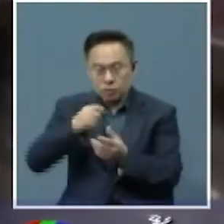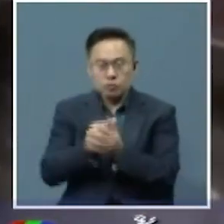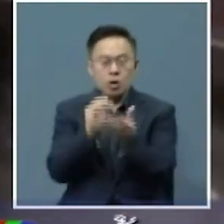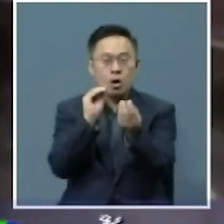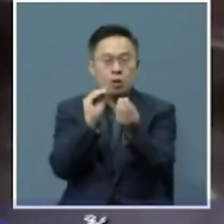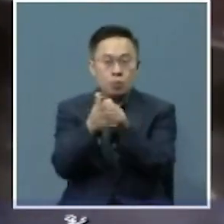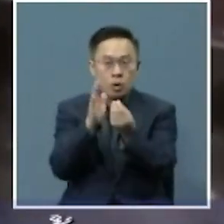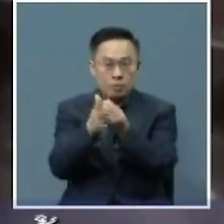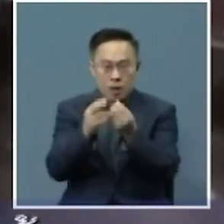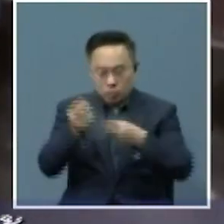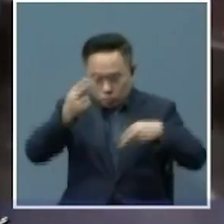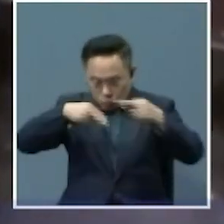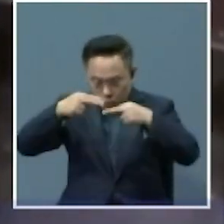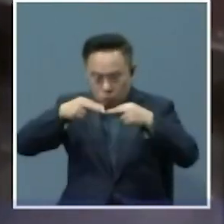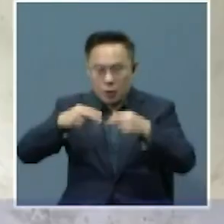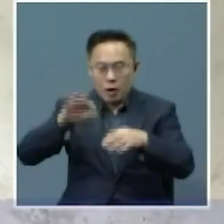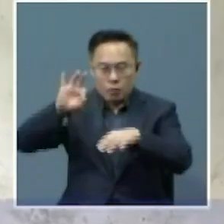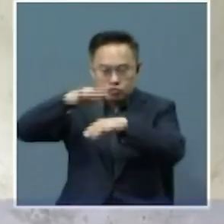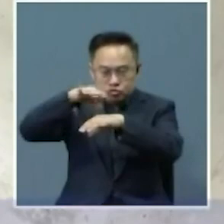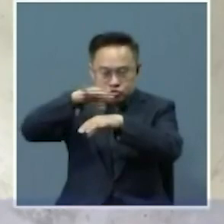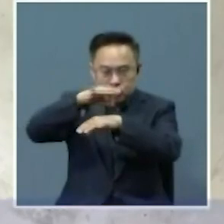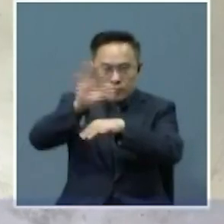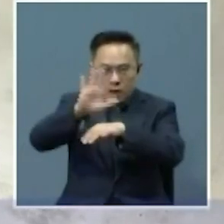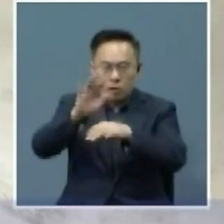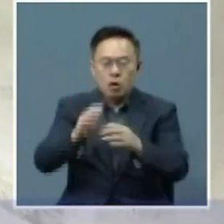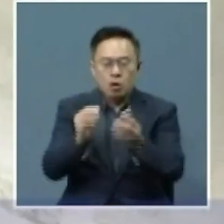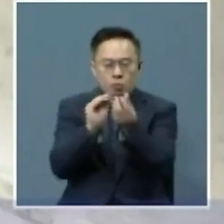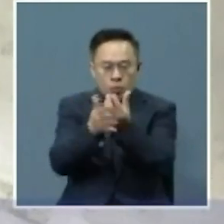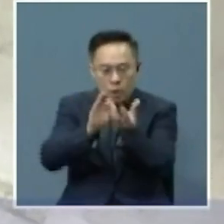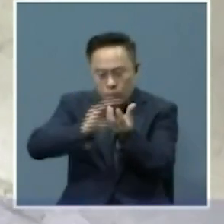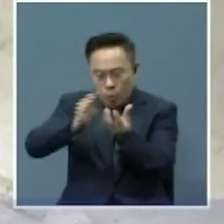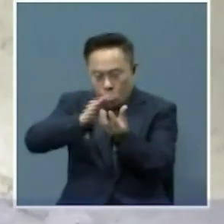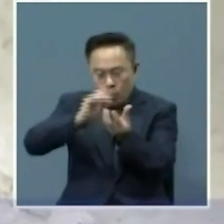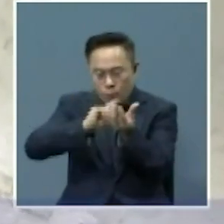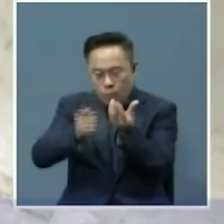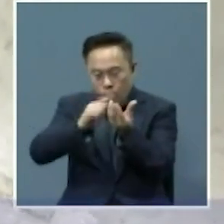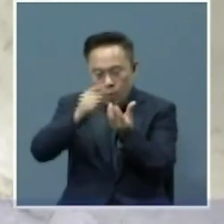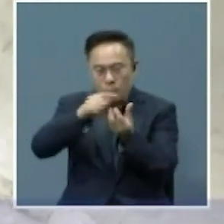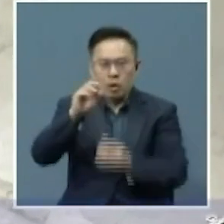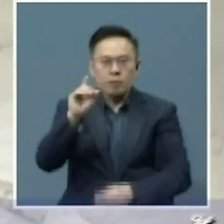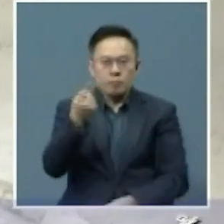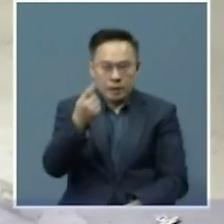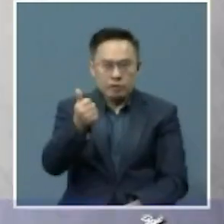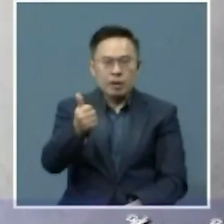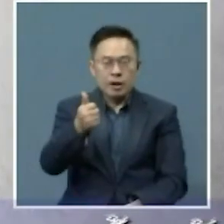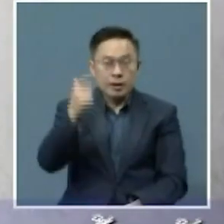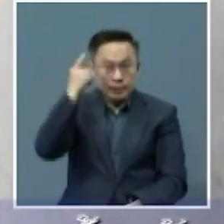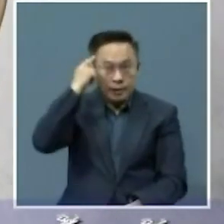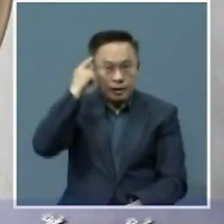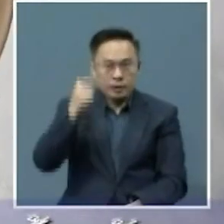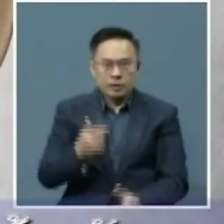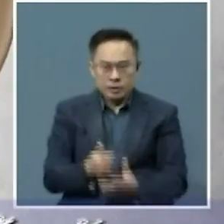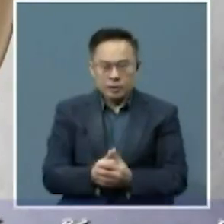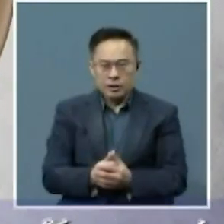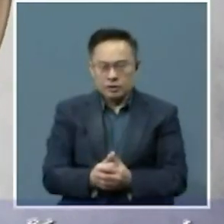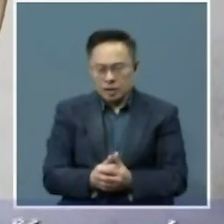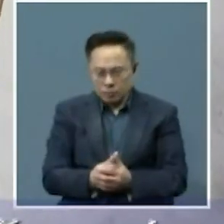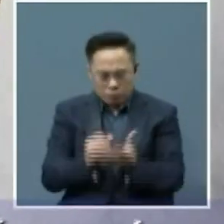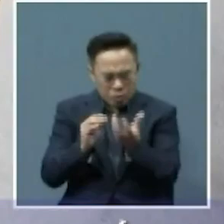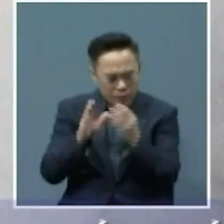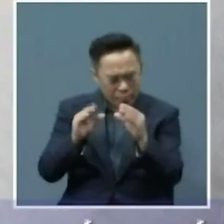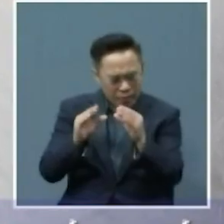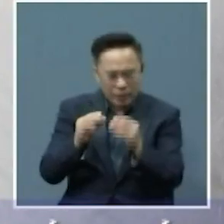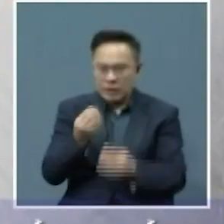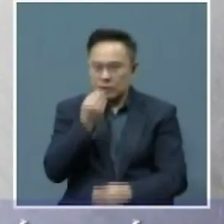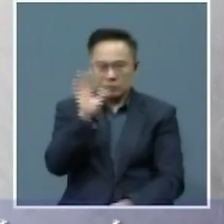ไม่มีแมลงวันตอมควรจะเป็นผลไม้สดนะครับแล้วก็ต้องตรวจสอบว่าเสียหรือไม่ถ้าเลี่ยงได้ก็เลี่ยงไปเลยนะครับ